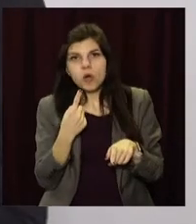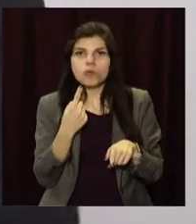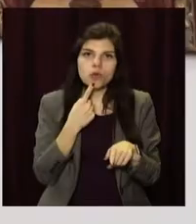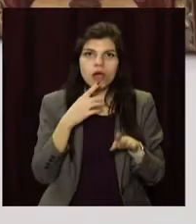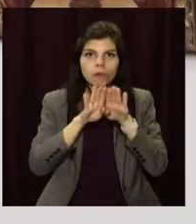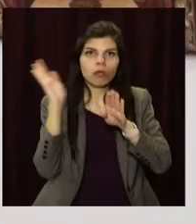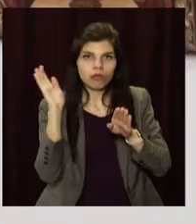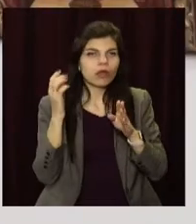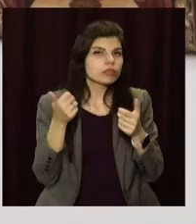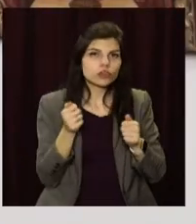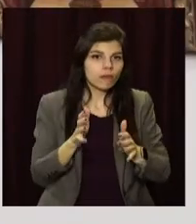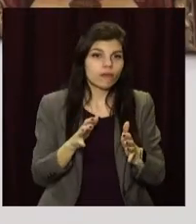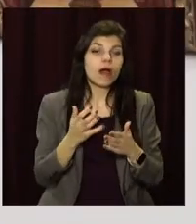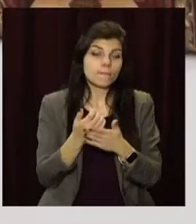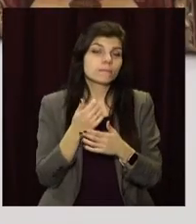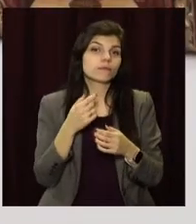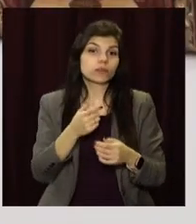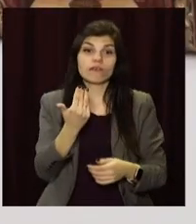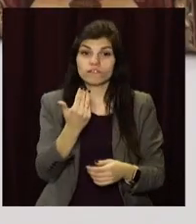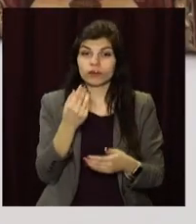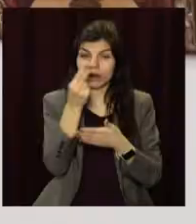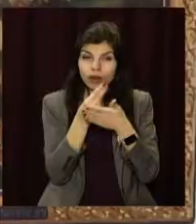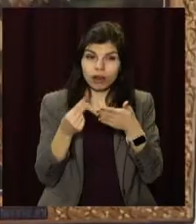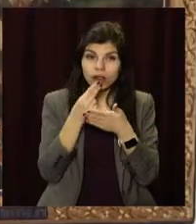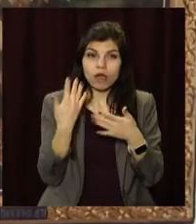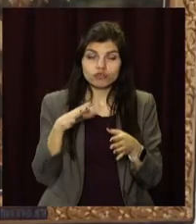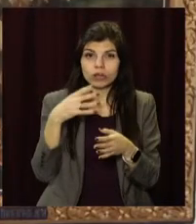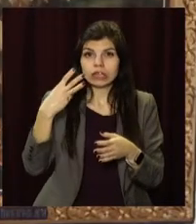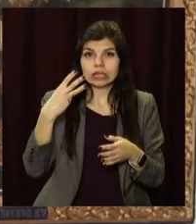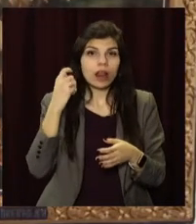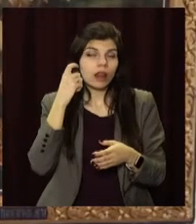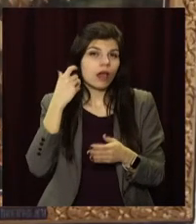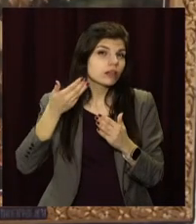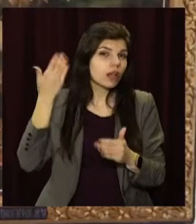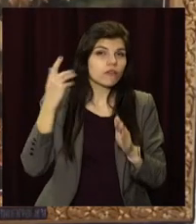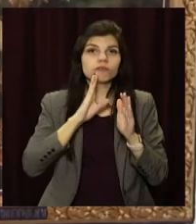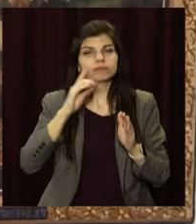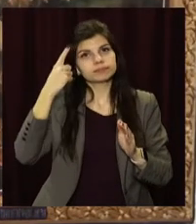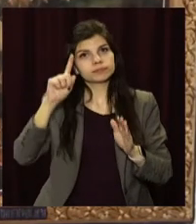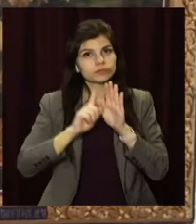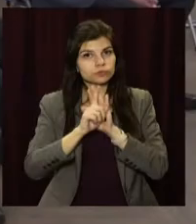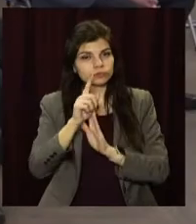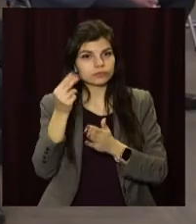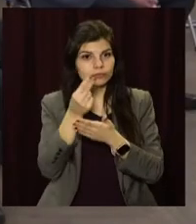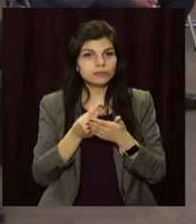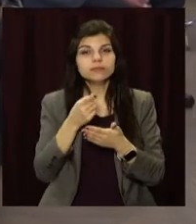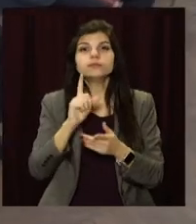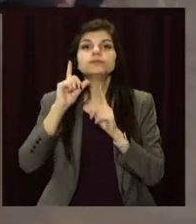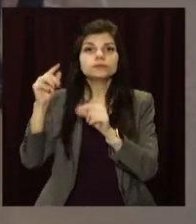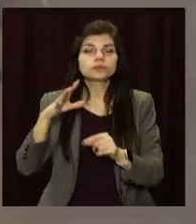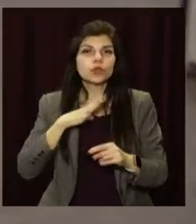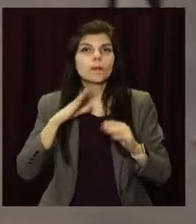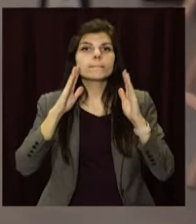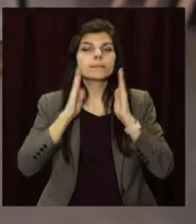не держиться. Іконопис став справою життя Тетяни Жовнір майже 30 років тому. Для цього художниця їздила брати